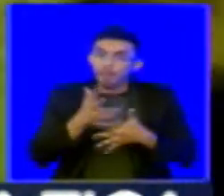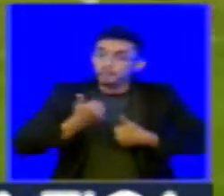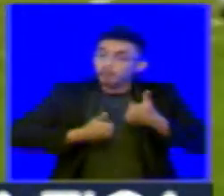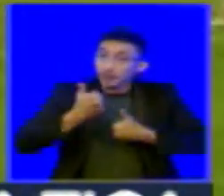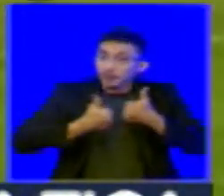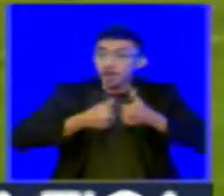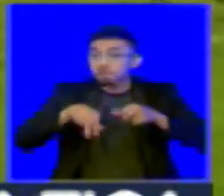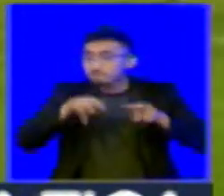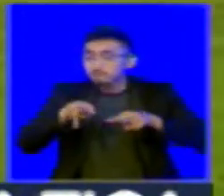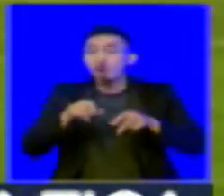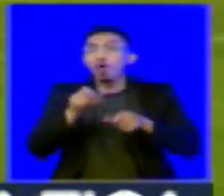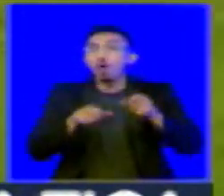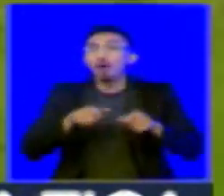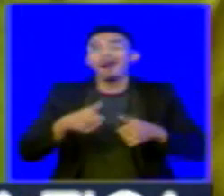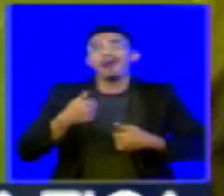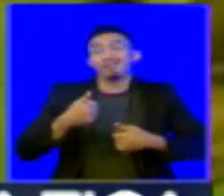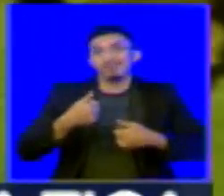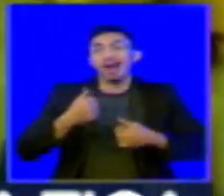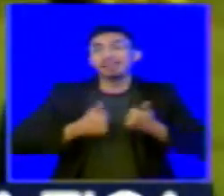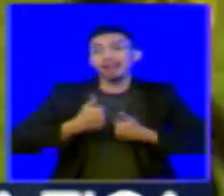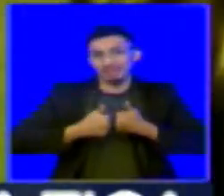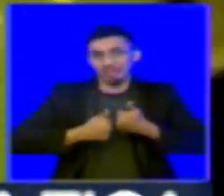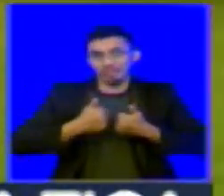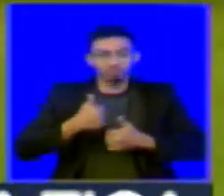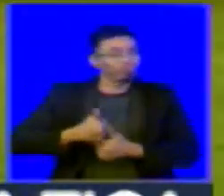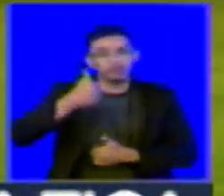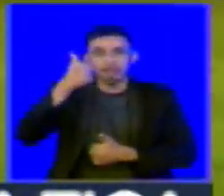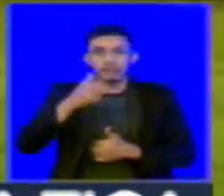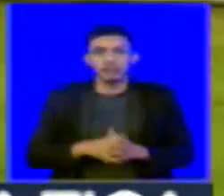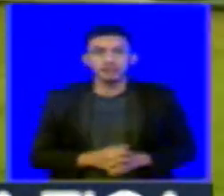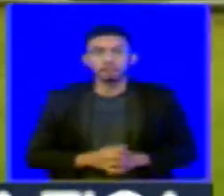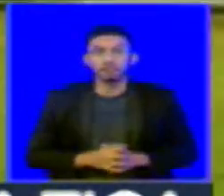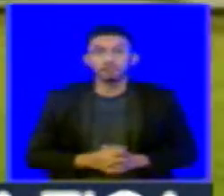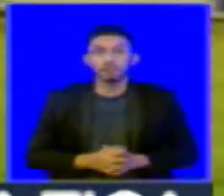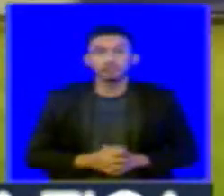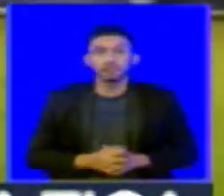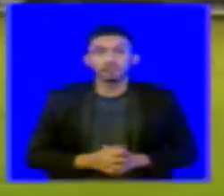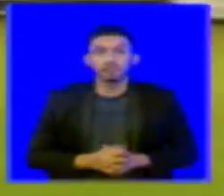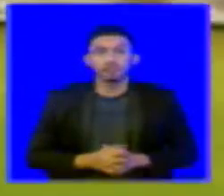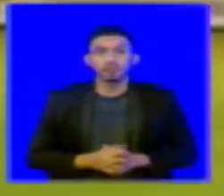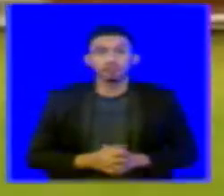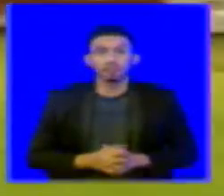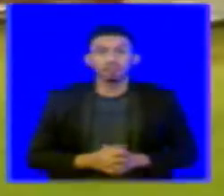di Liga 3. Dari Ternate Maluku Utara, Ismail Sangaji, iNews, melaporkan.